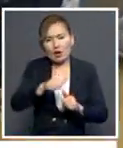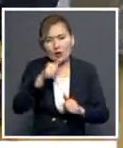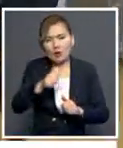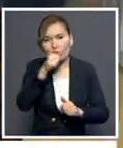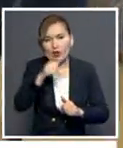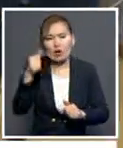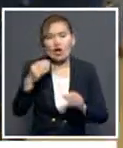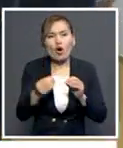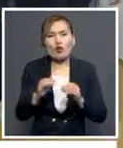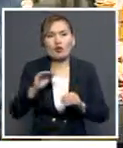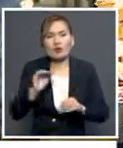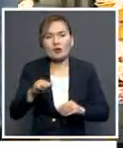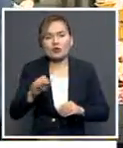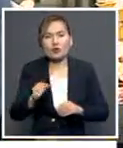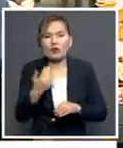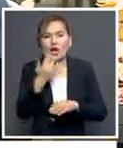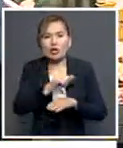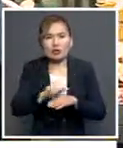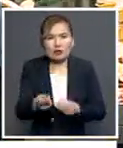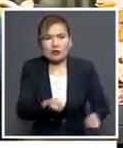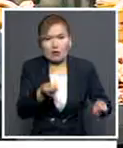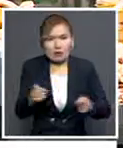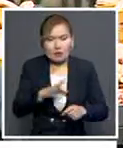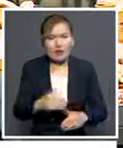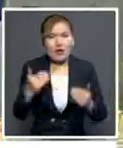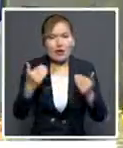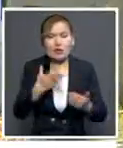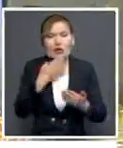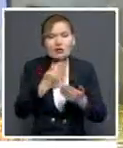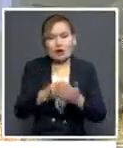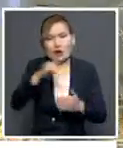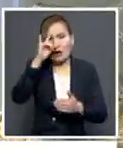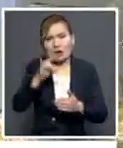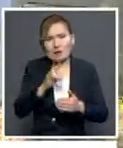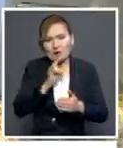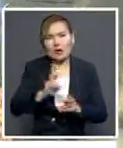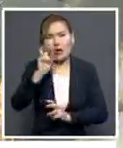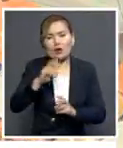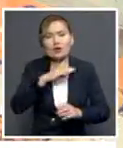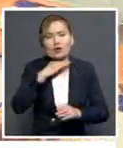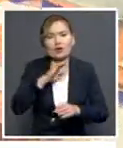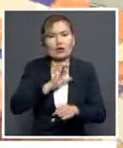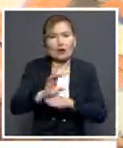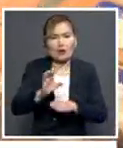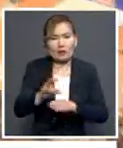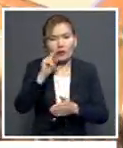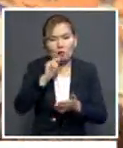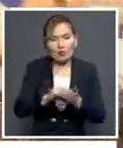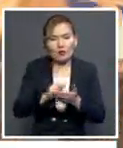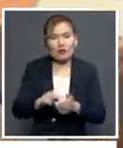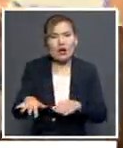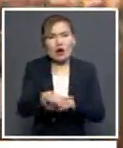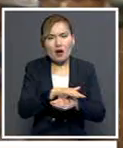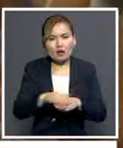тоннадан астам құс етін түгел сырттан таситын еді. Ал қазір ішкі қажеттілікті өтеп қана қоймай, батыс аймақтарды толық